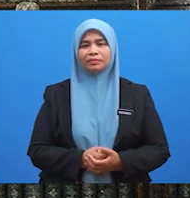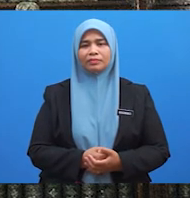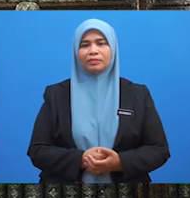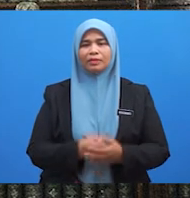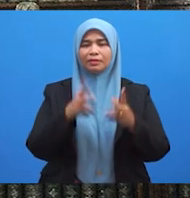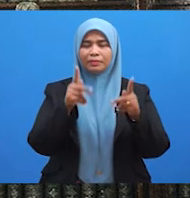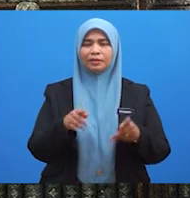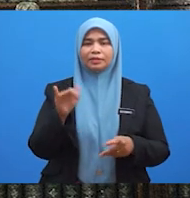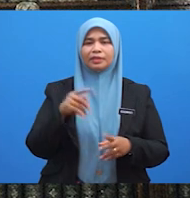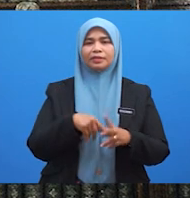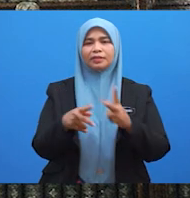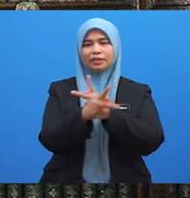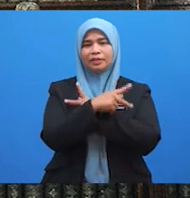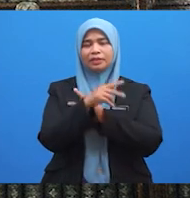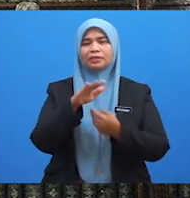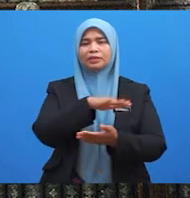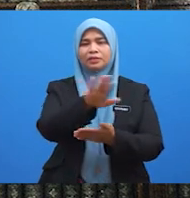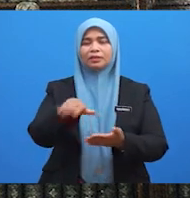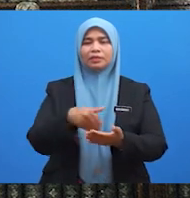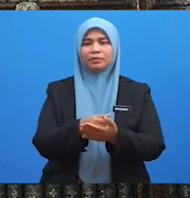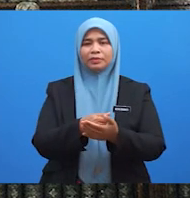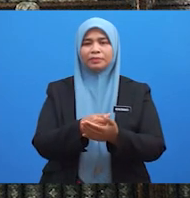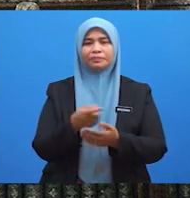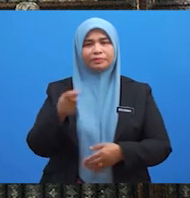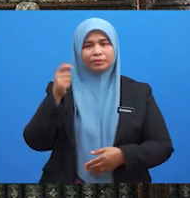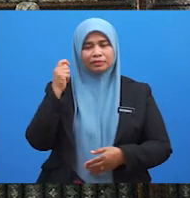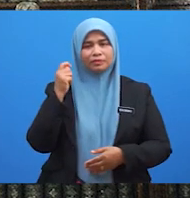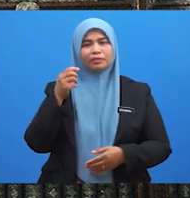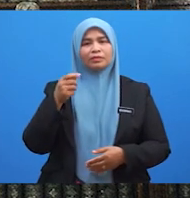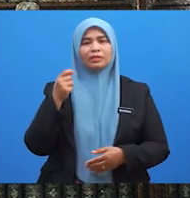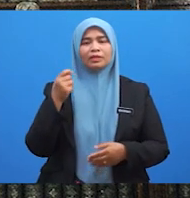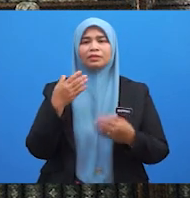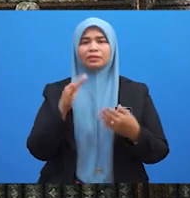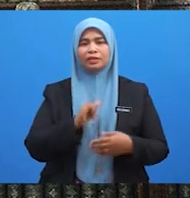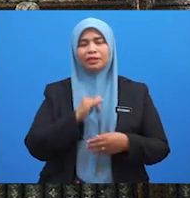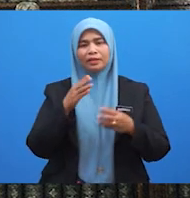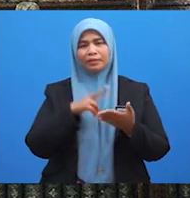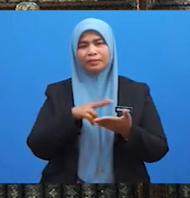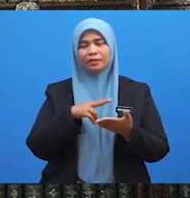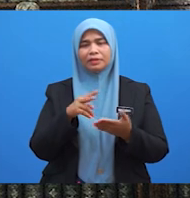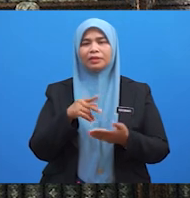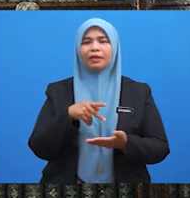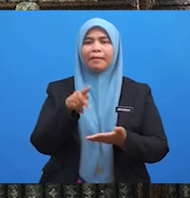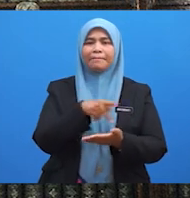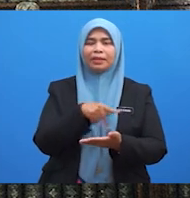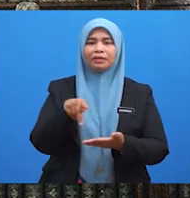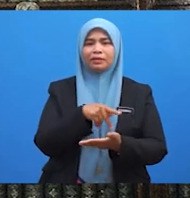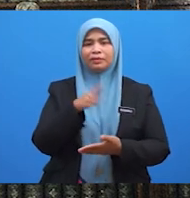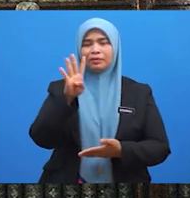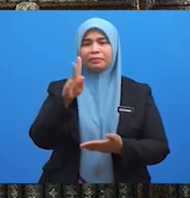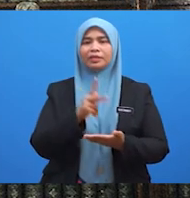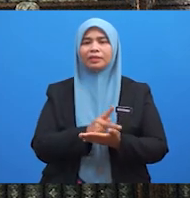Pelajar yang dikasihi sekalian, tadi telah saya bacakan petikan pantun empat